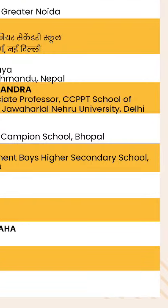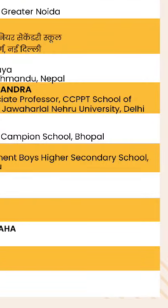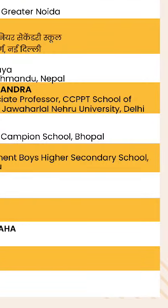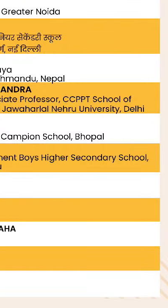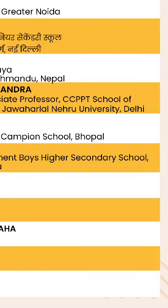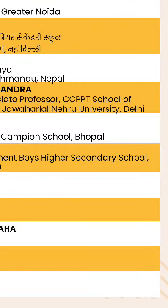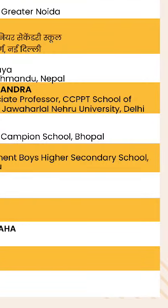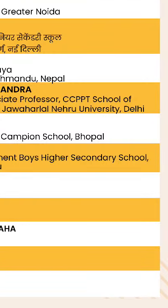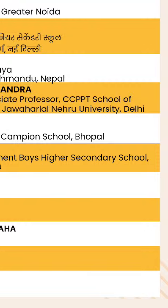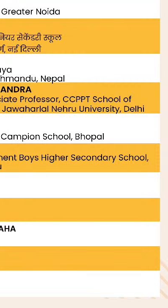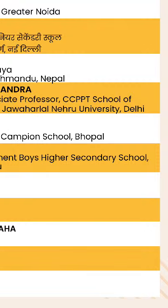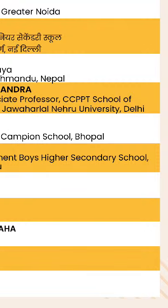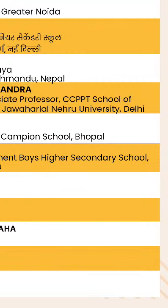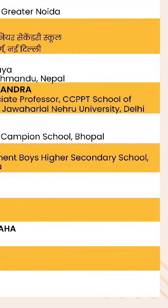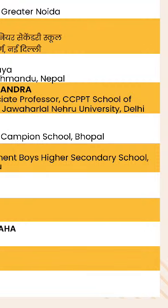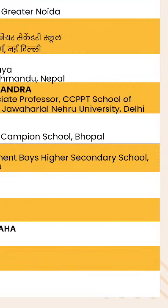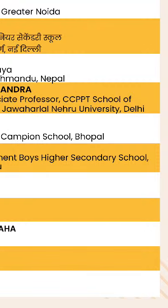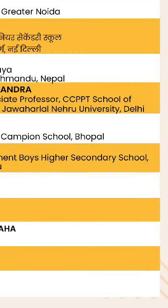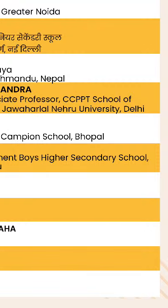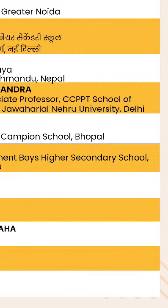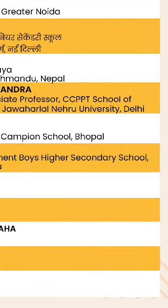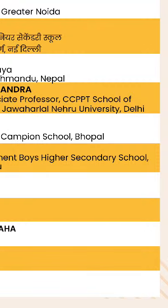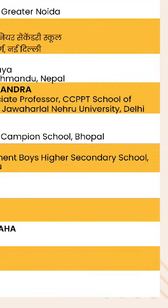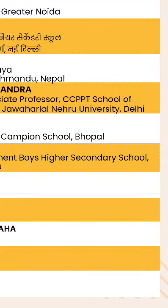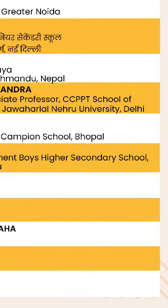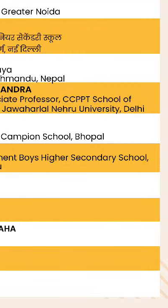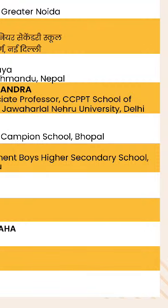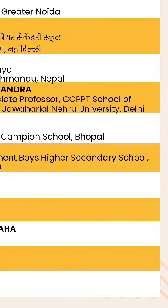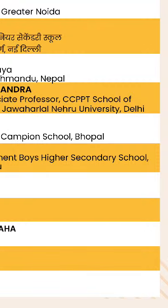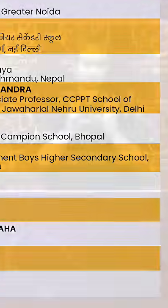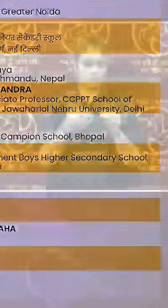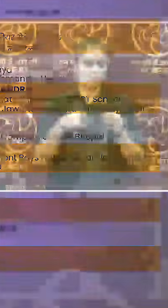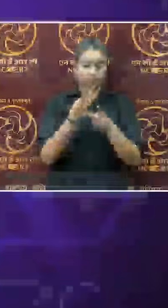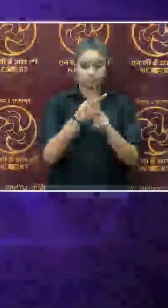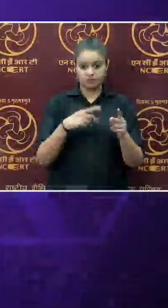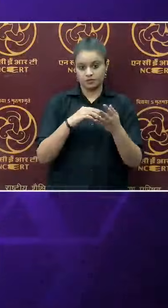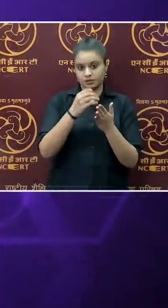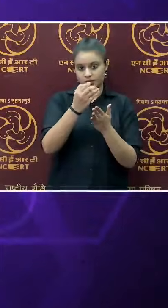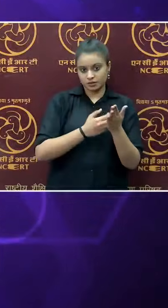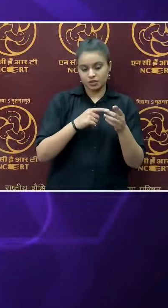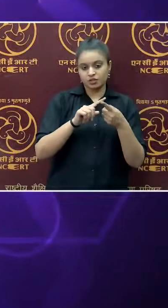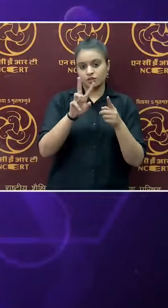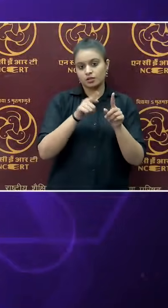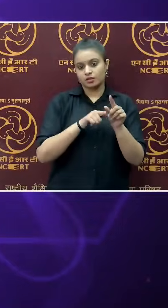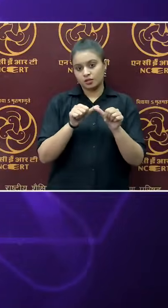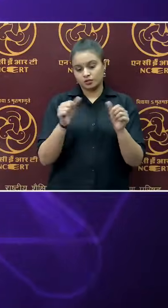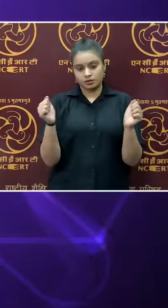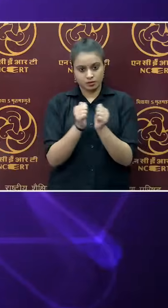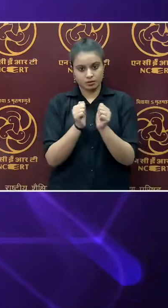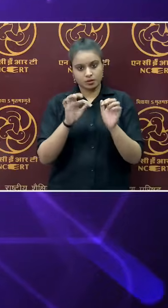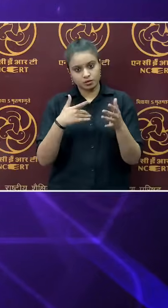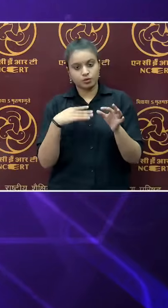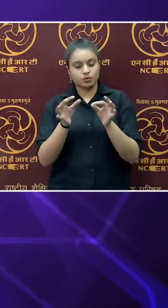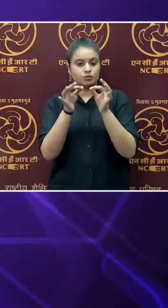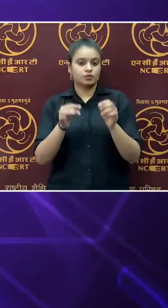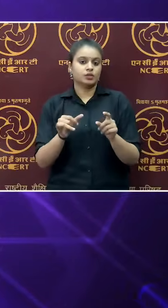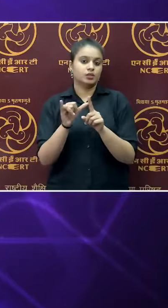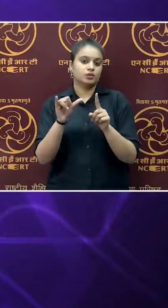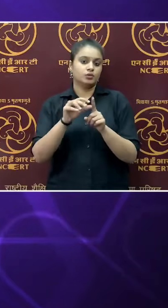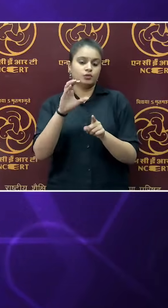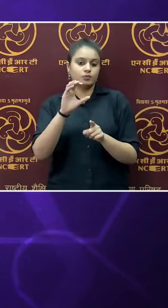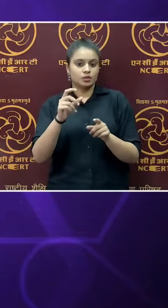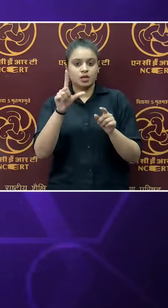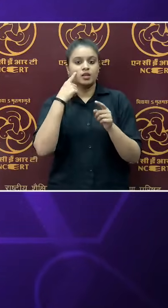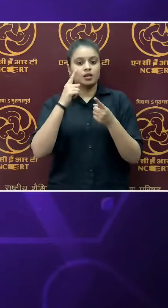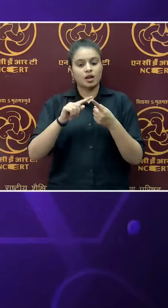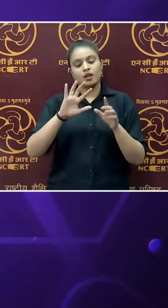बोस आवासीय विद्यालय मणिपुर से। तो आप ये सभी सत्र ई विद्या चैनल के साथ साथ हमारे ऑफिशियल यूट्यूब चैनल पर